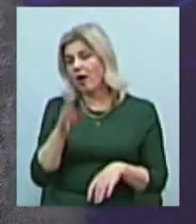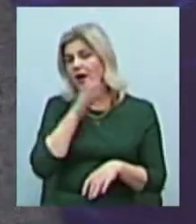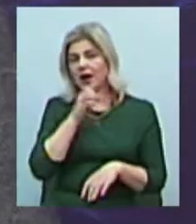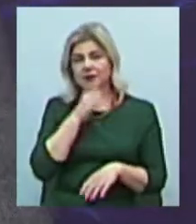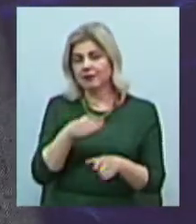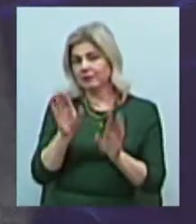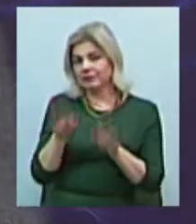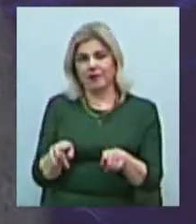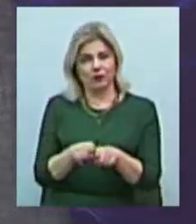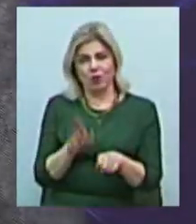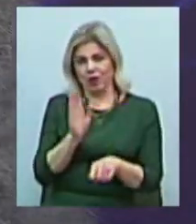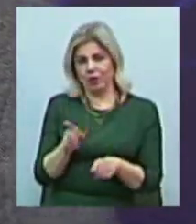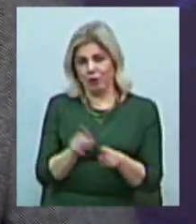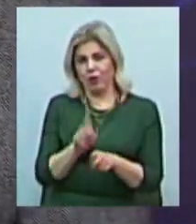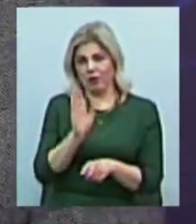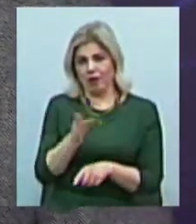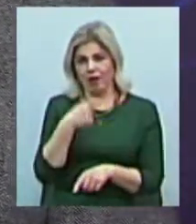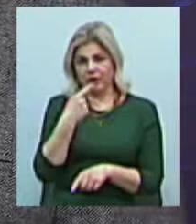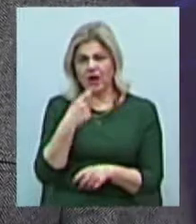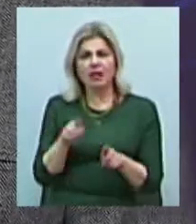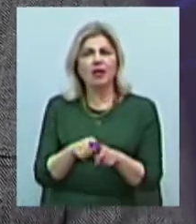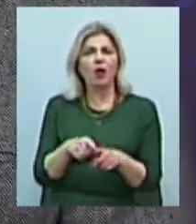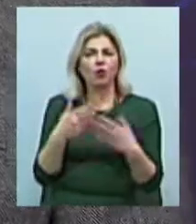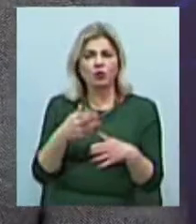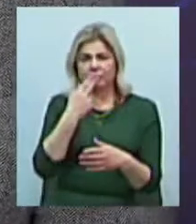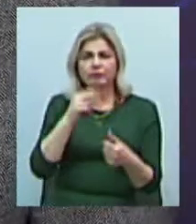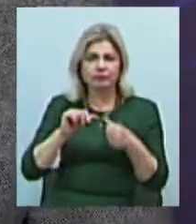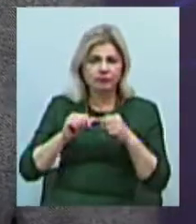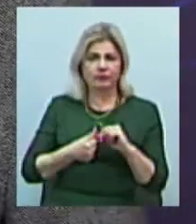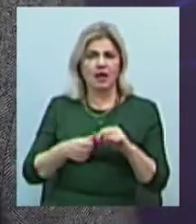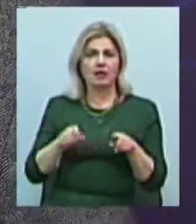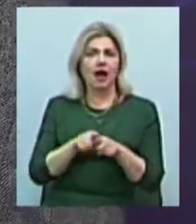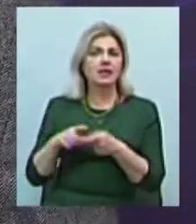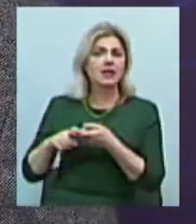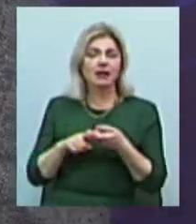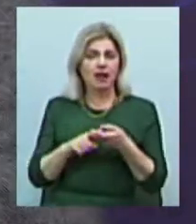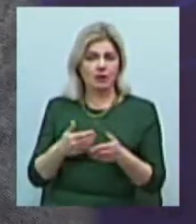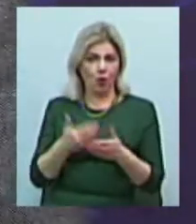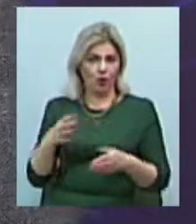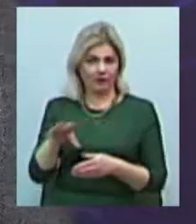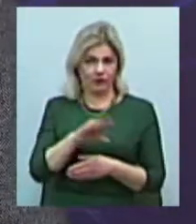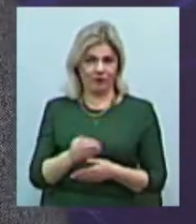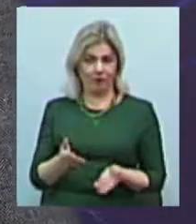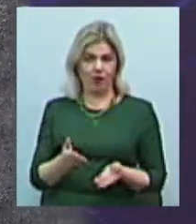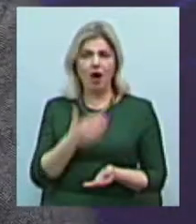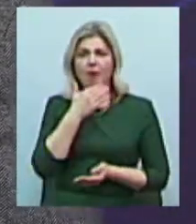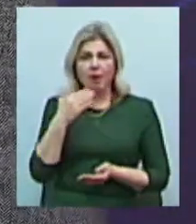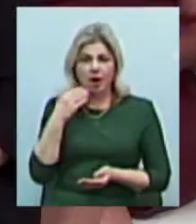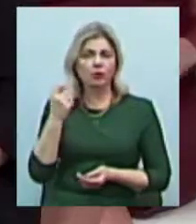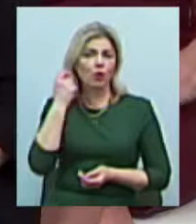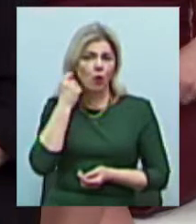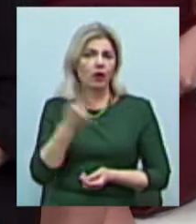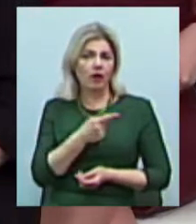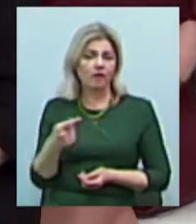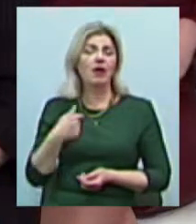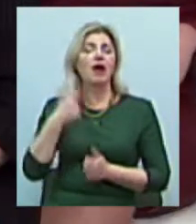одно будуть так казати. Розумієте, це вже сформувалася така залежність від цього всього протягом багатьох років. Я розумію